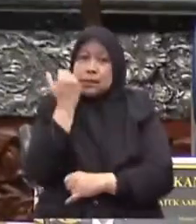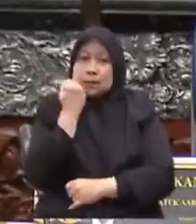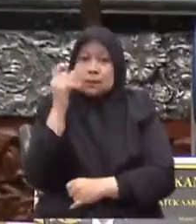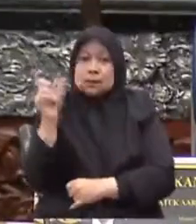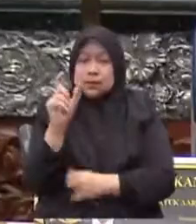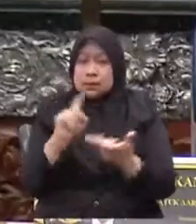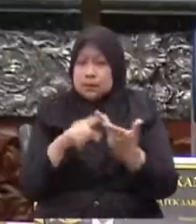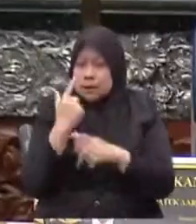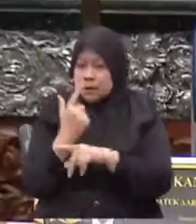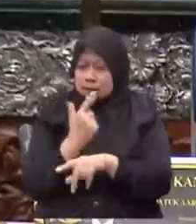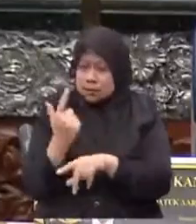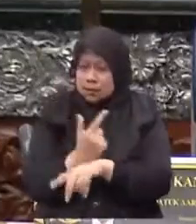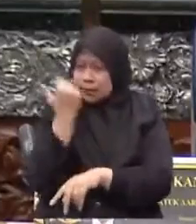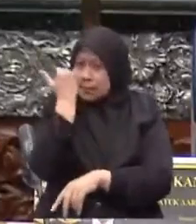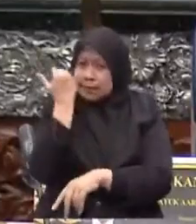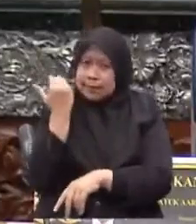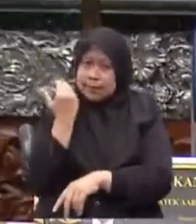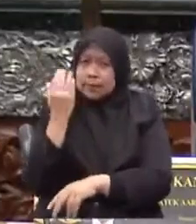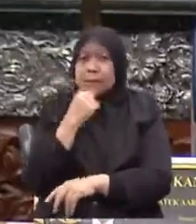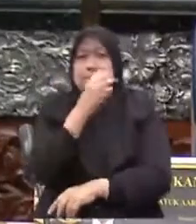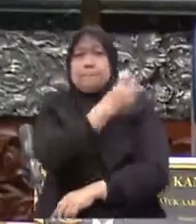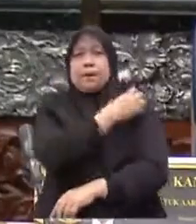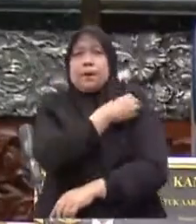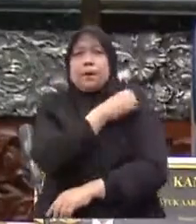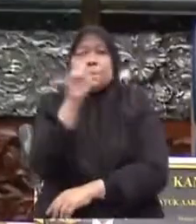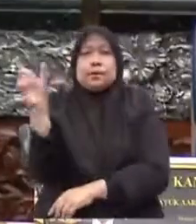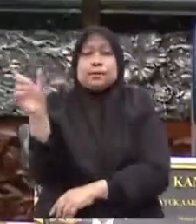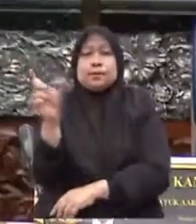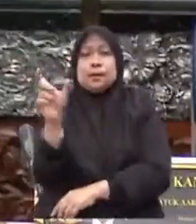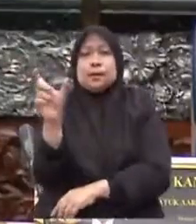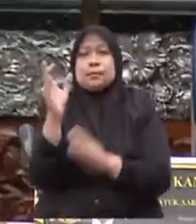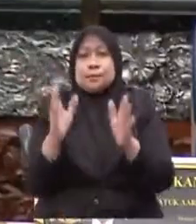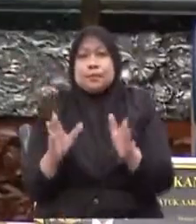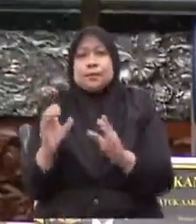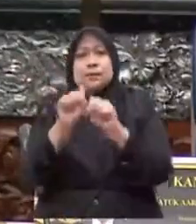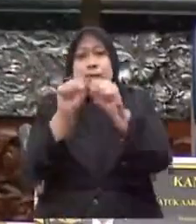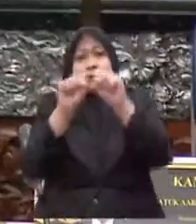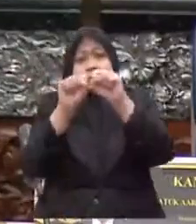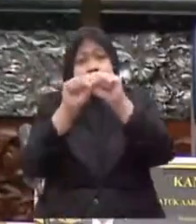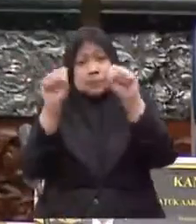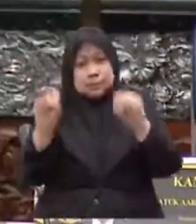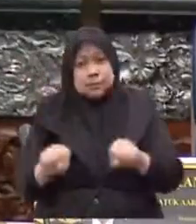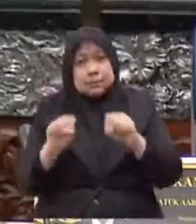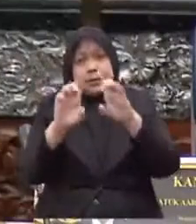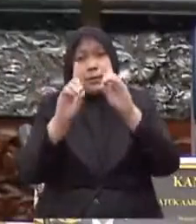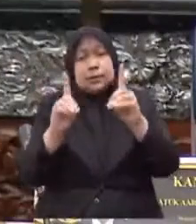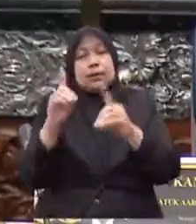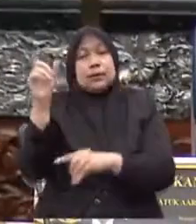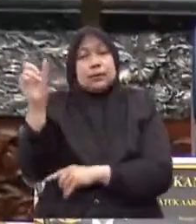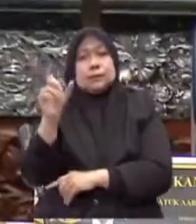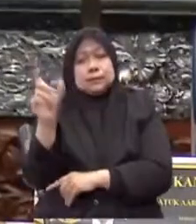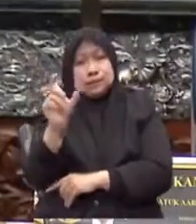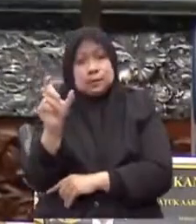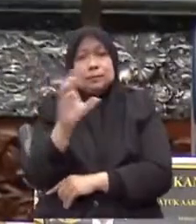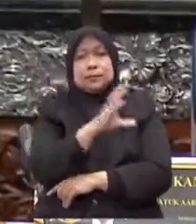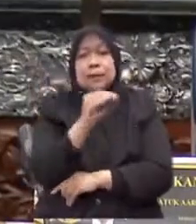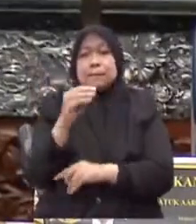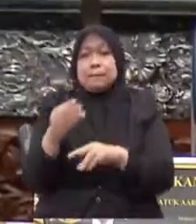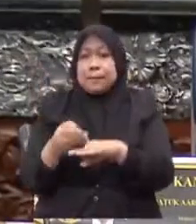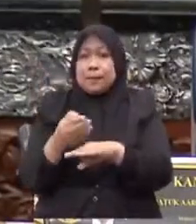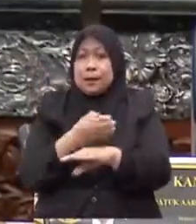latihan Hakim dan pegawai Syariah sistem pendidikan undang-undang syariah dan penambah baikan